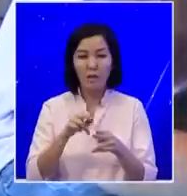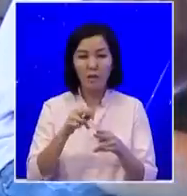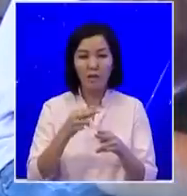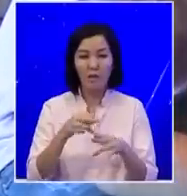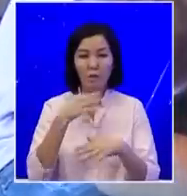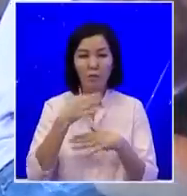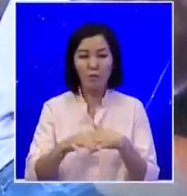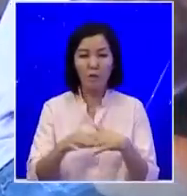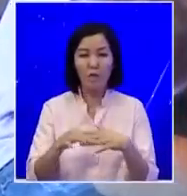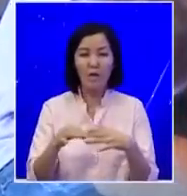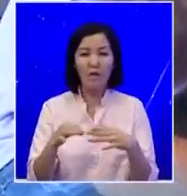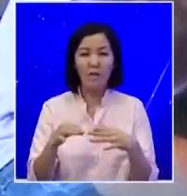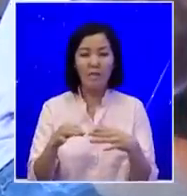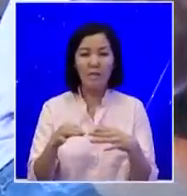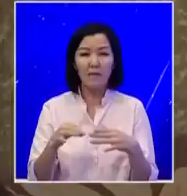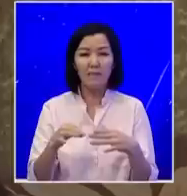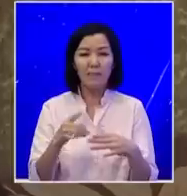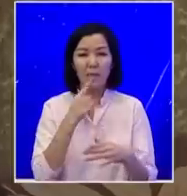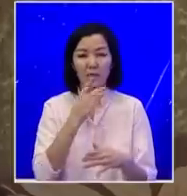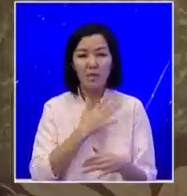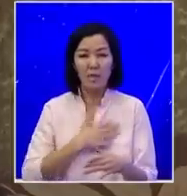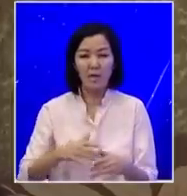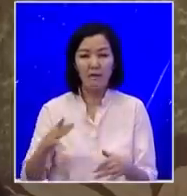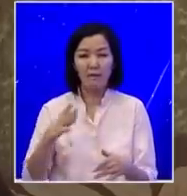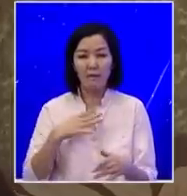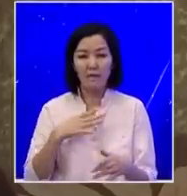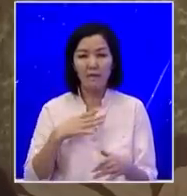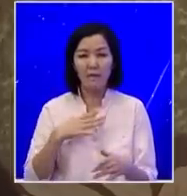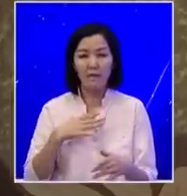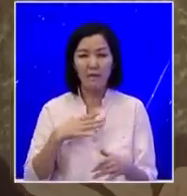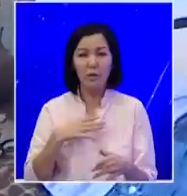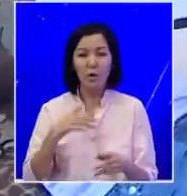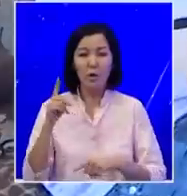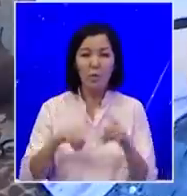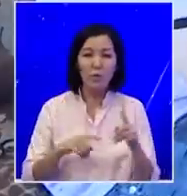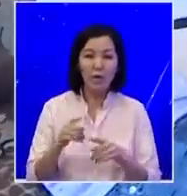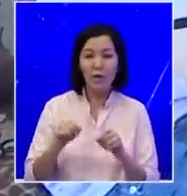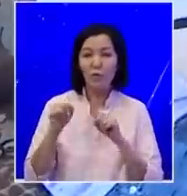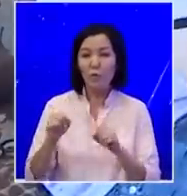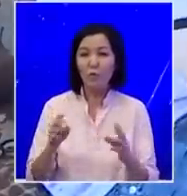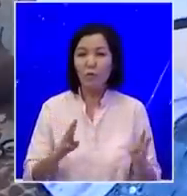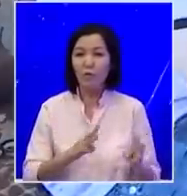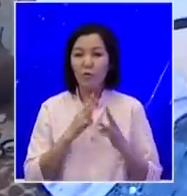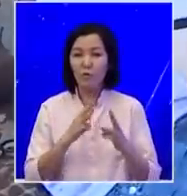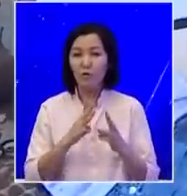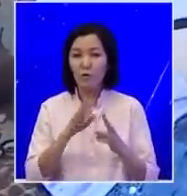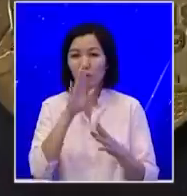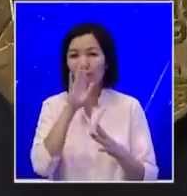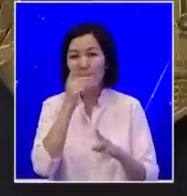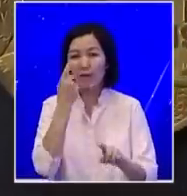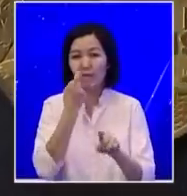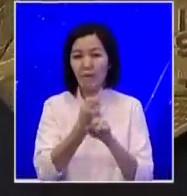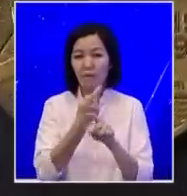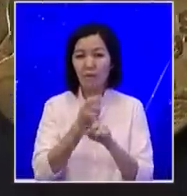ауыр жарақат алады. Алайда отанға деген сүйіспеншілігі мен жеңіске деген құлшынысым алға жетеледі дейді. Қарт жауынгер соғыстағы ерлігі